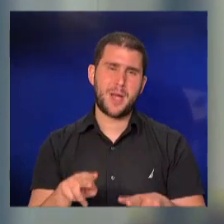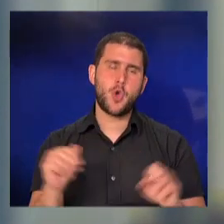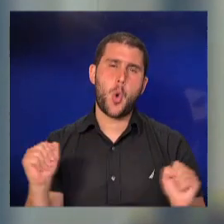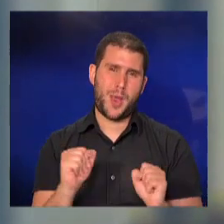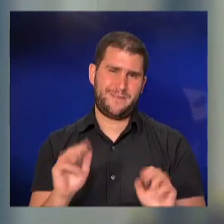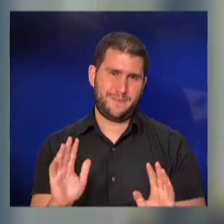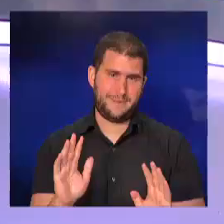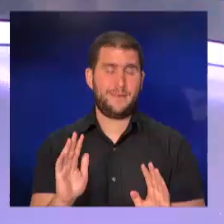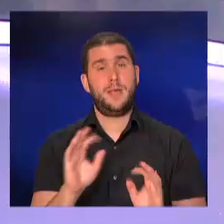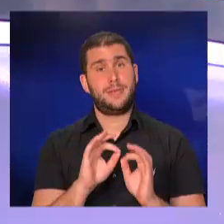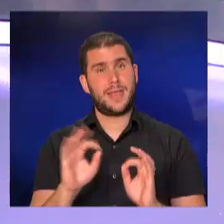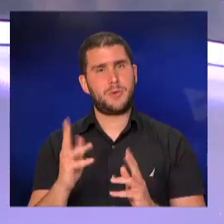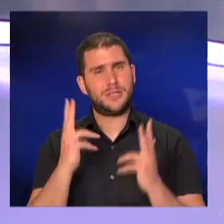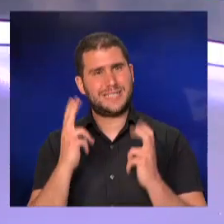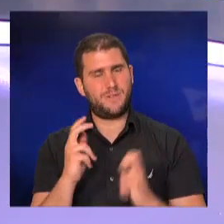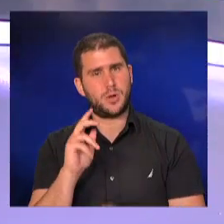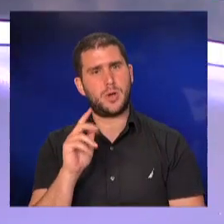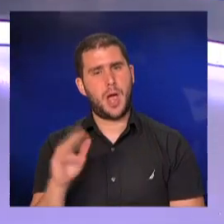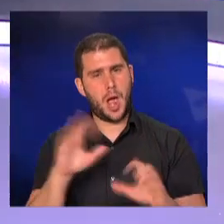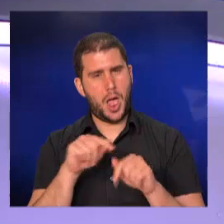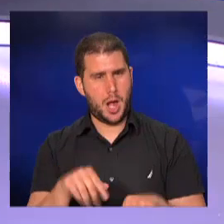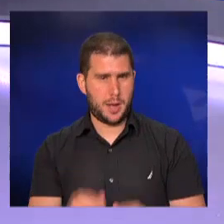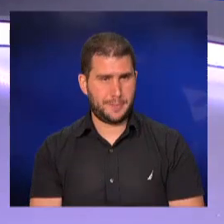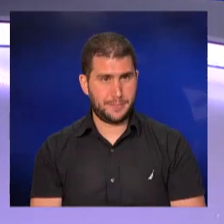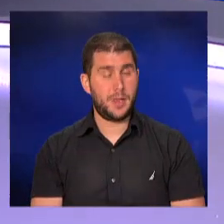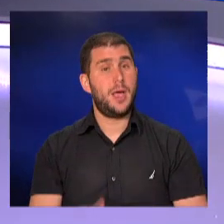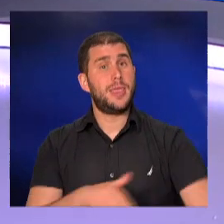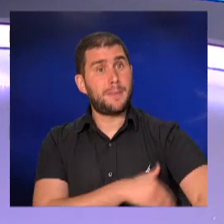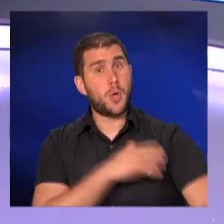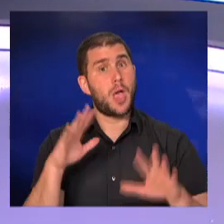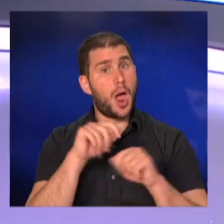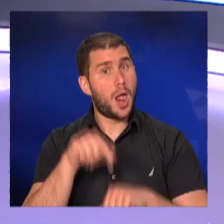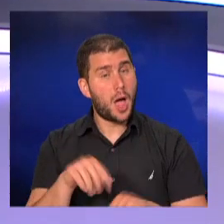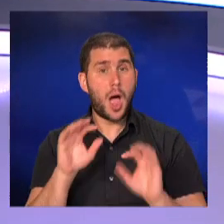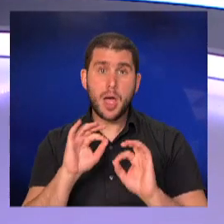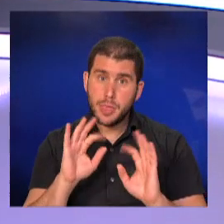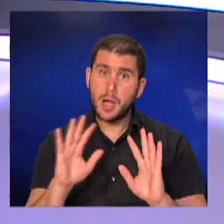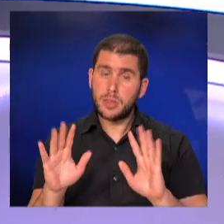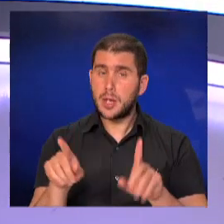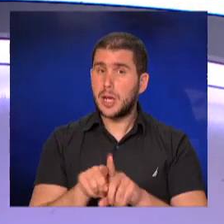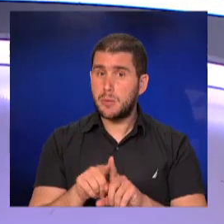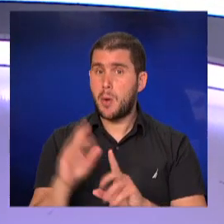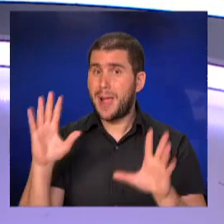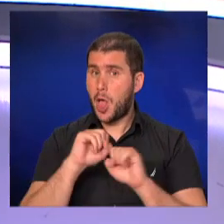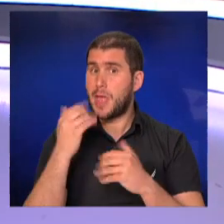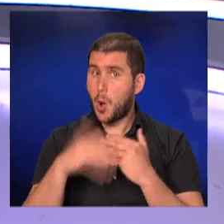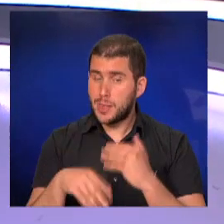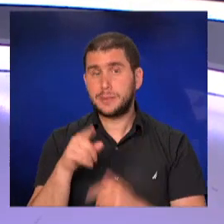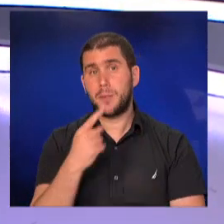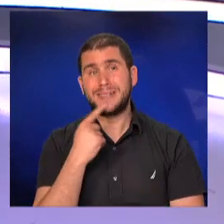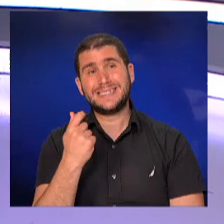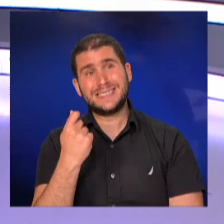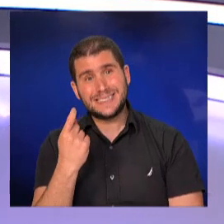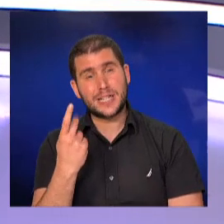חורף. אז בואו נתחיל קודם כל עם מה שצפוי לנו הלילה הזה. טמפרטורות הלילה עדיין דומות למה שהיה לנו בלילות האחרונים, מה שאומר שזה